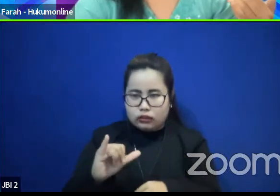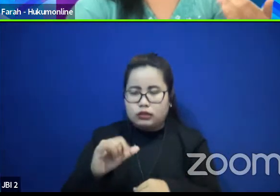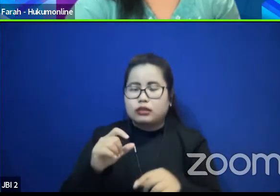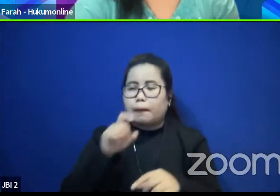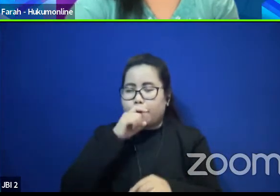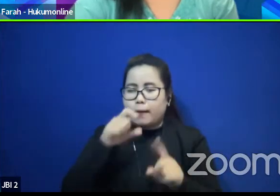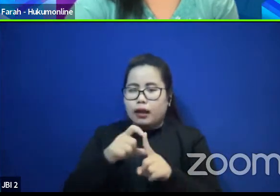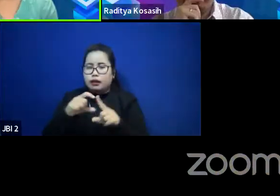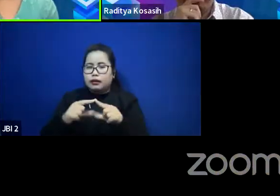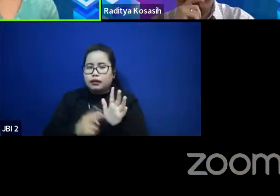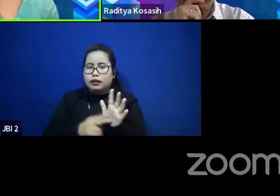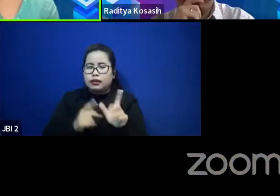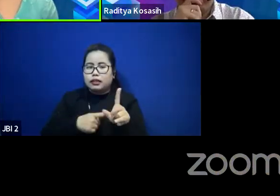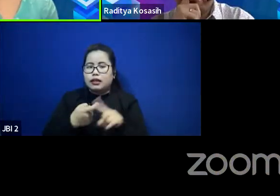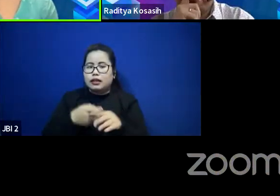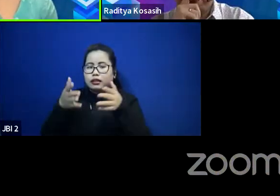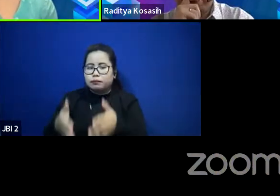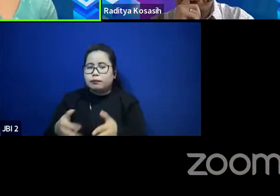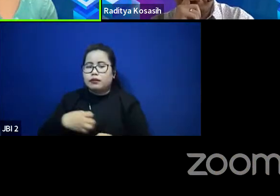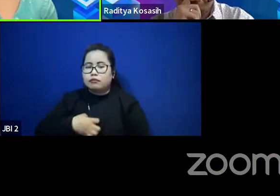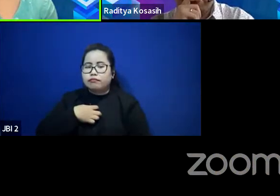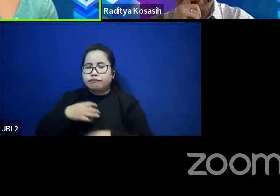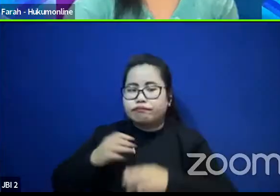lawyer in Yang